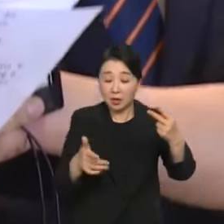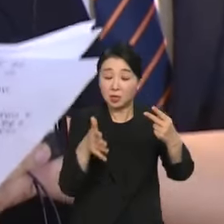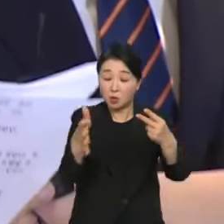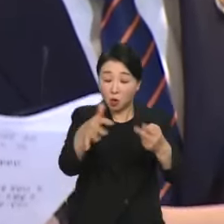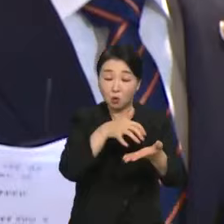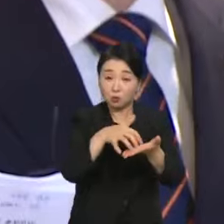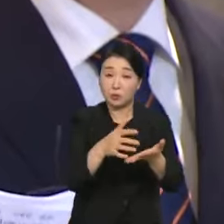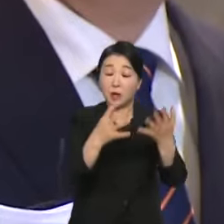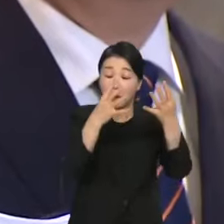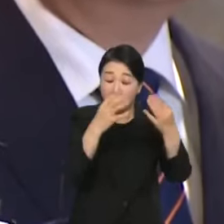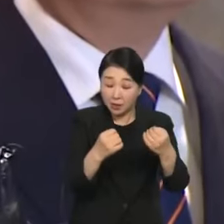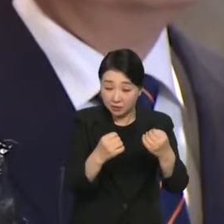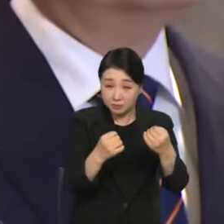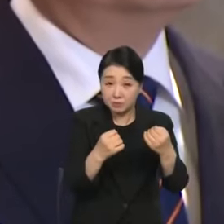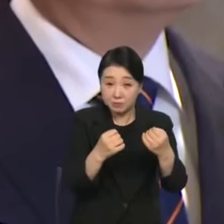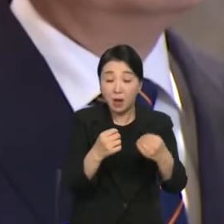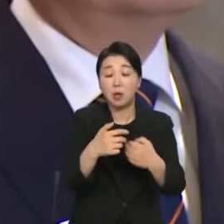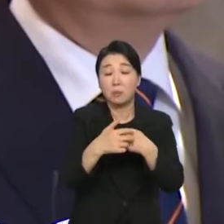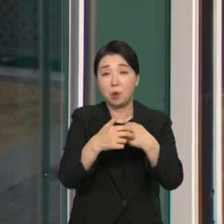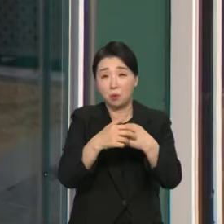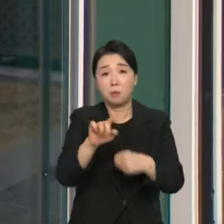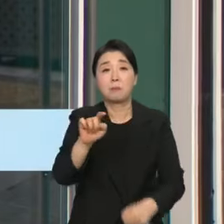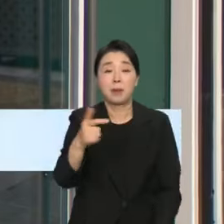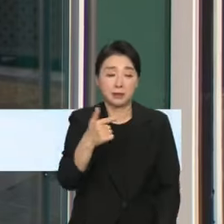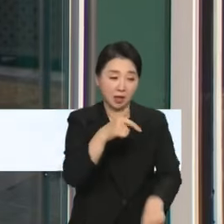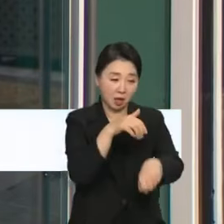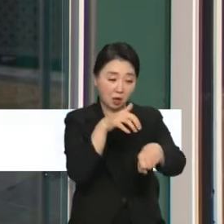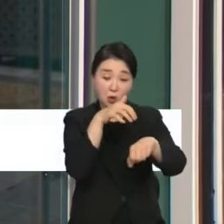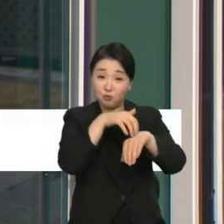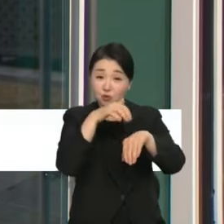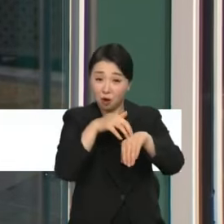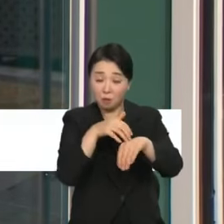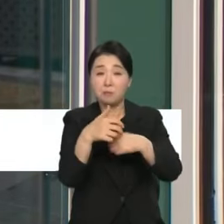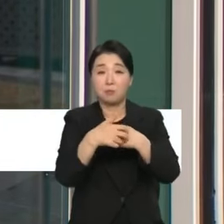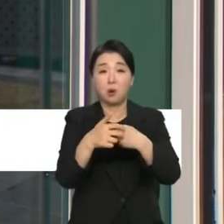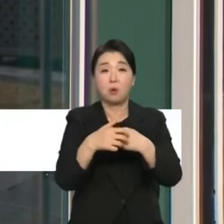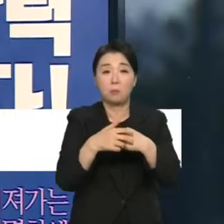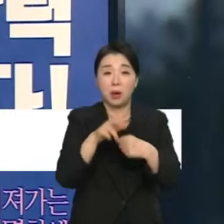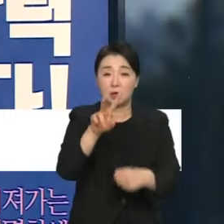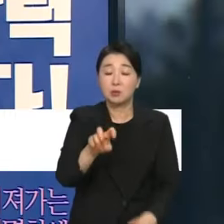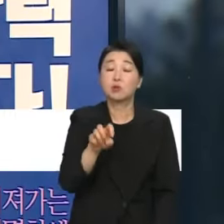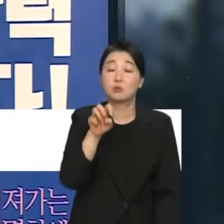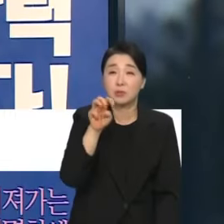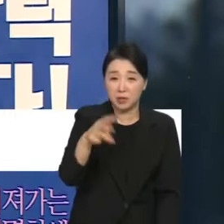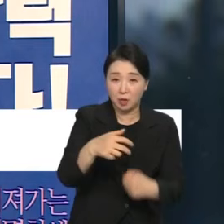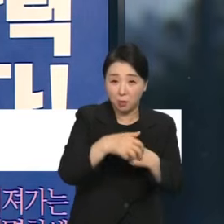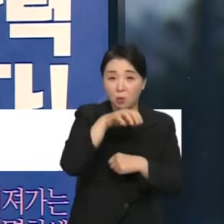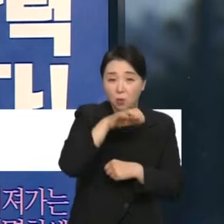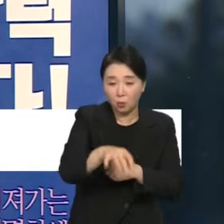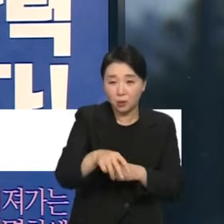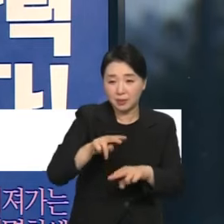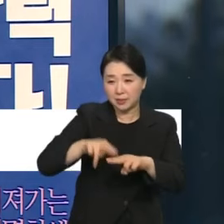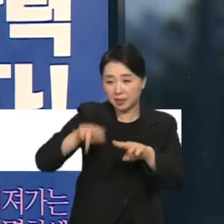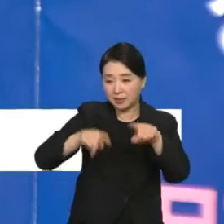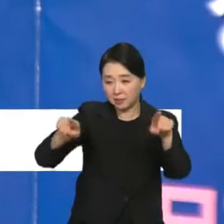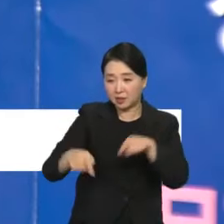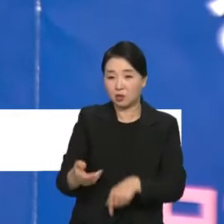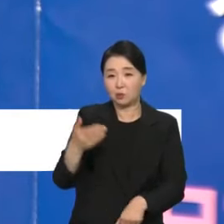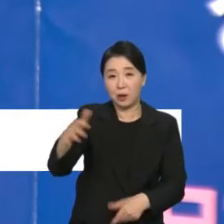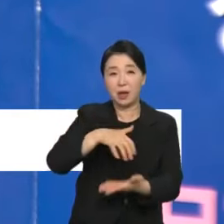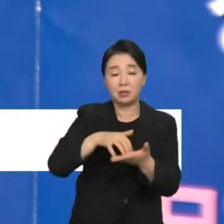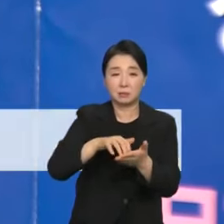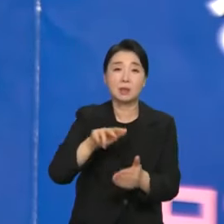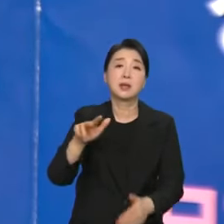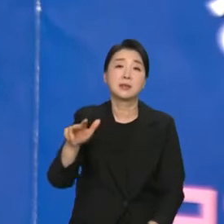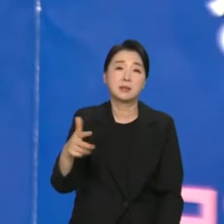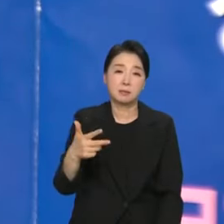숫자가 많은 100대 수련병원 중 23개 병원에서 사직서를 제출한 전공의는 이미 715명에 달하는